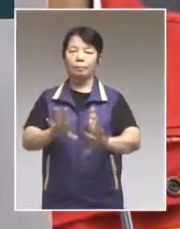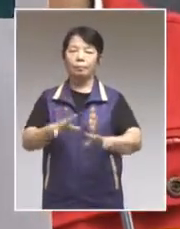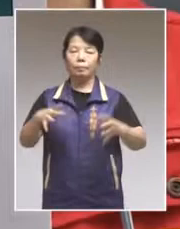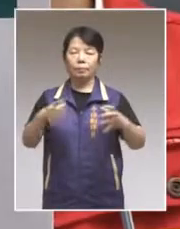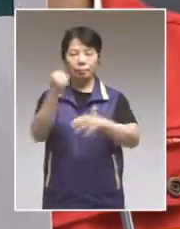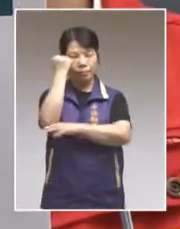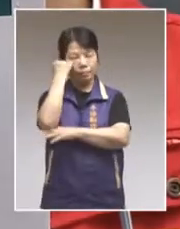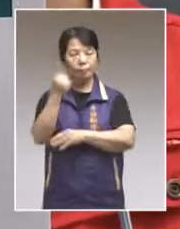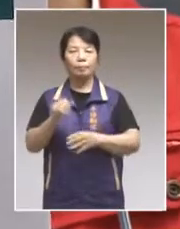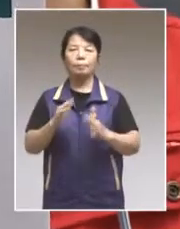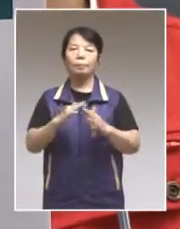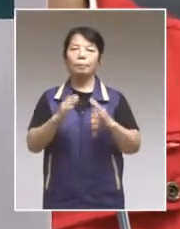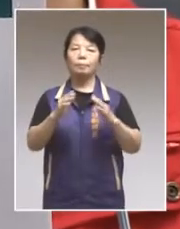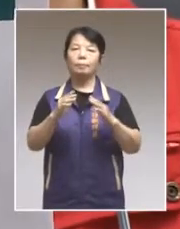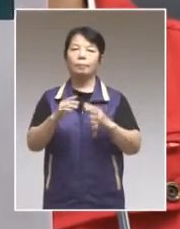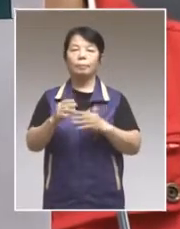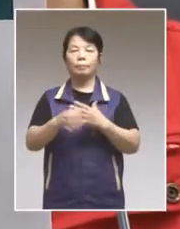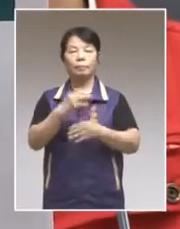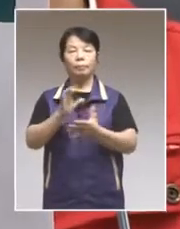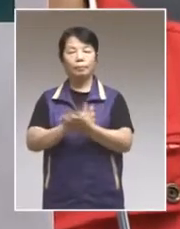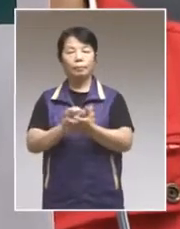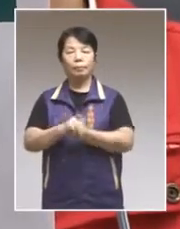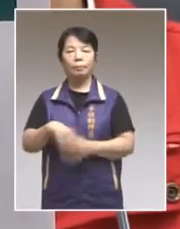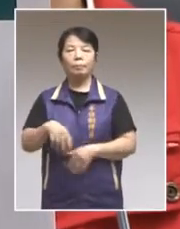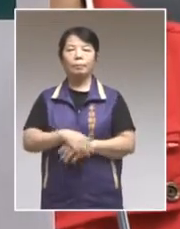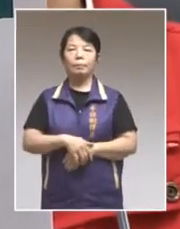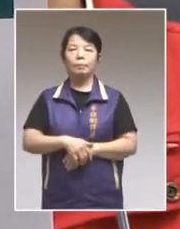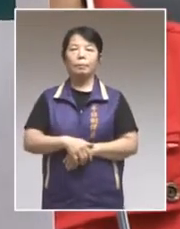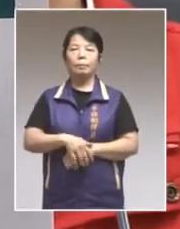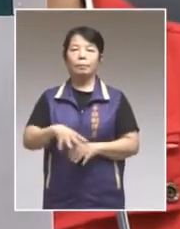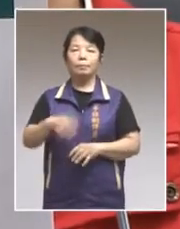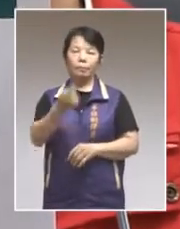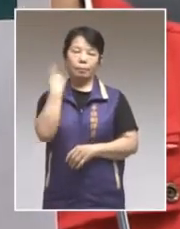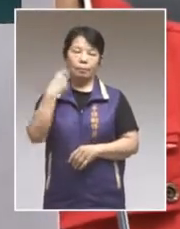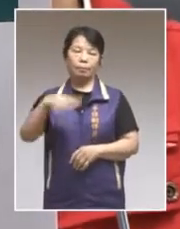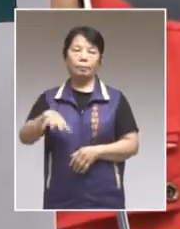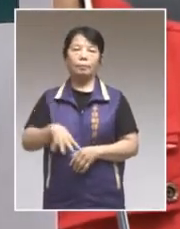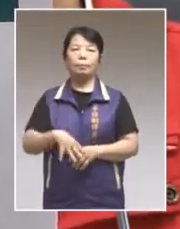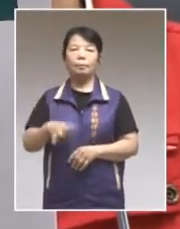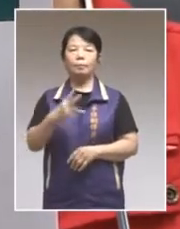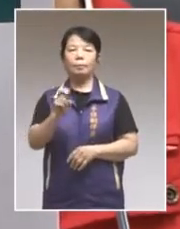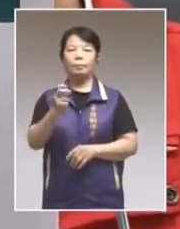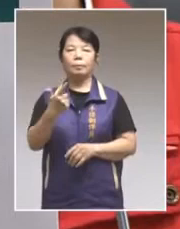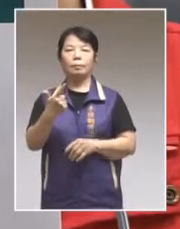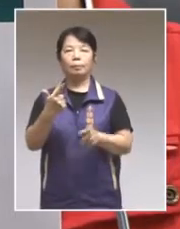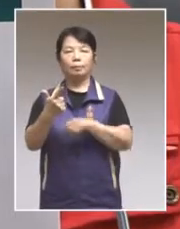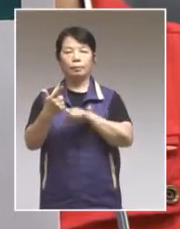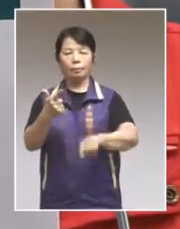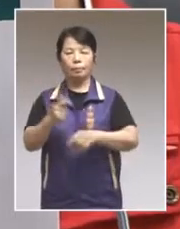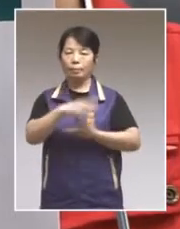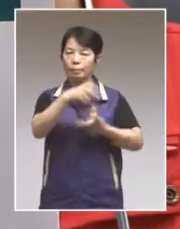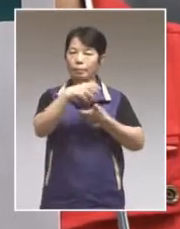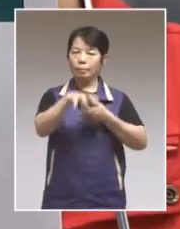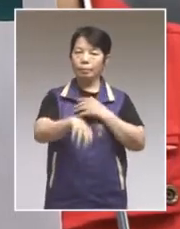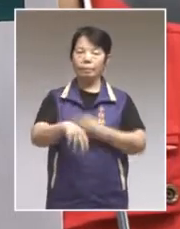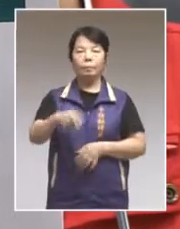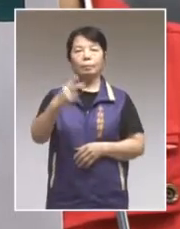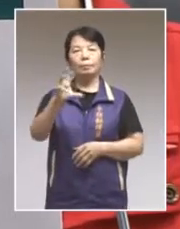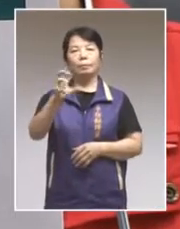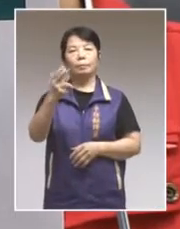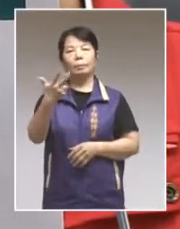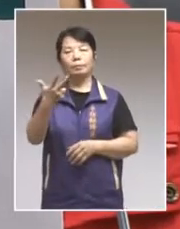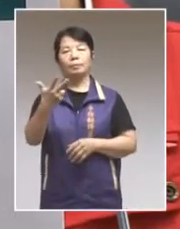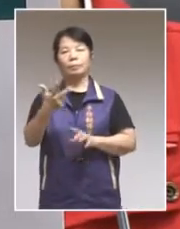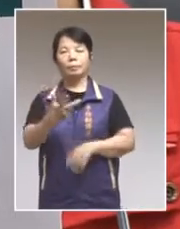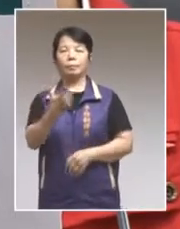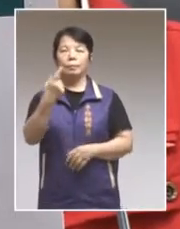是621例，那昨天是416例， 餐饮娱乐是287，昨天